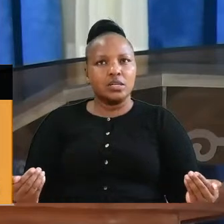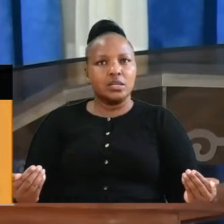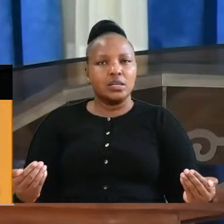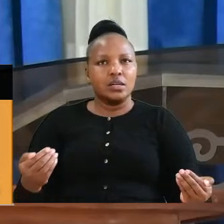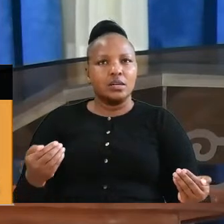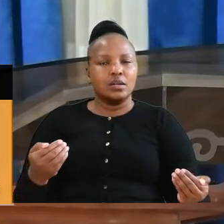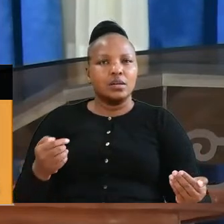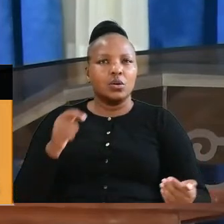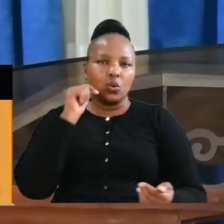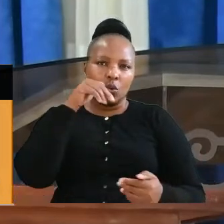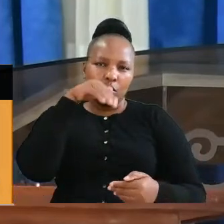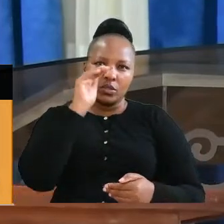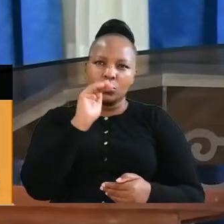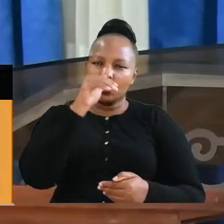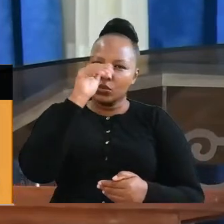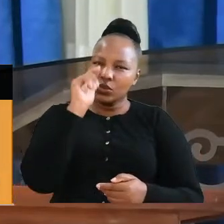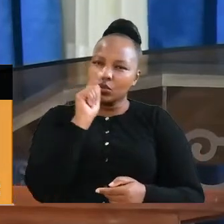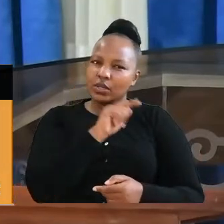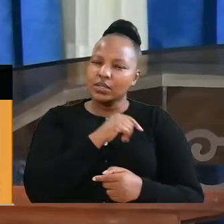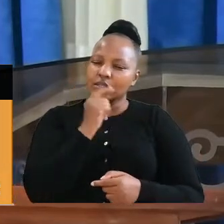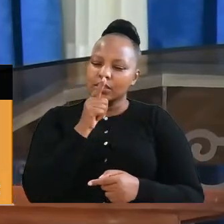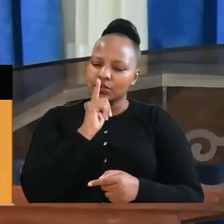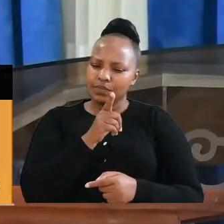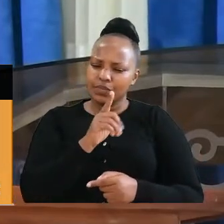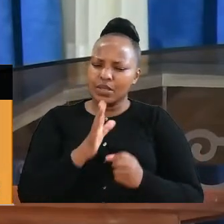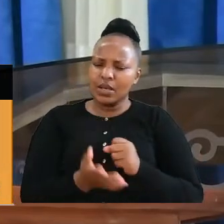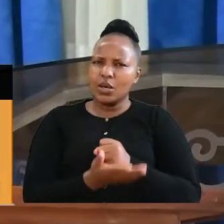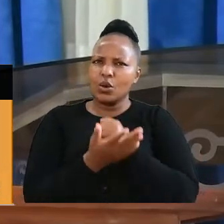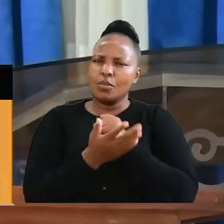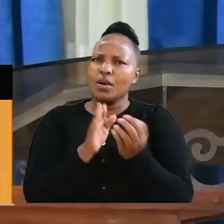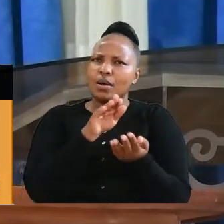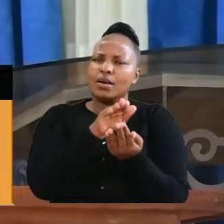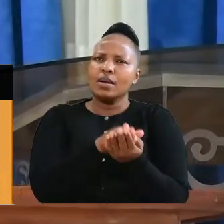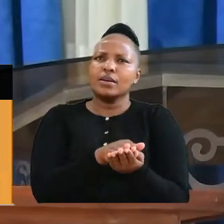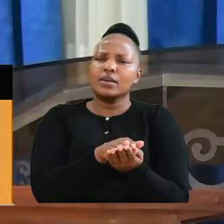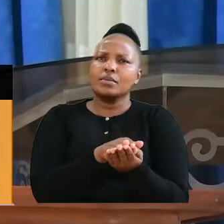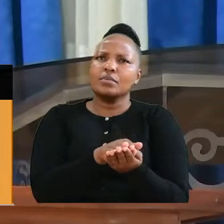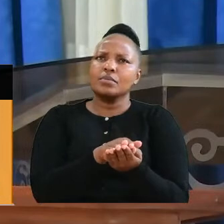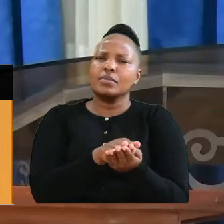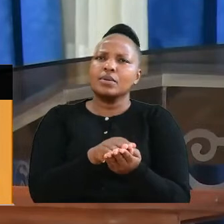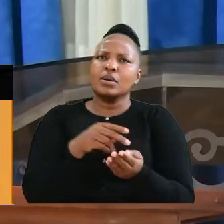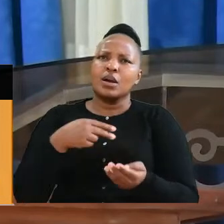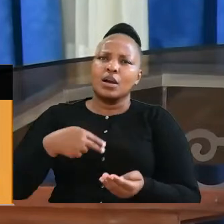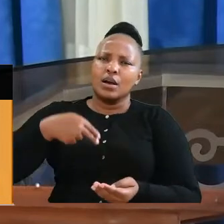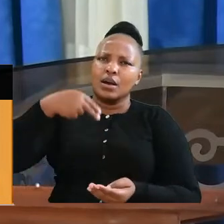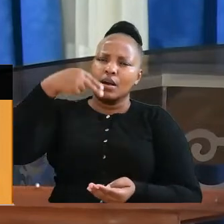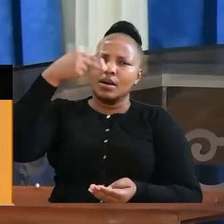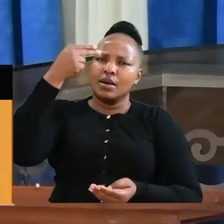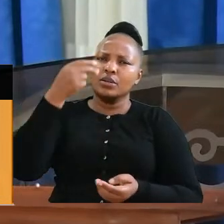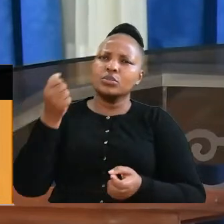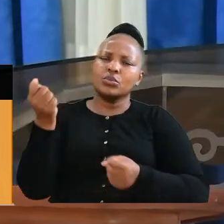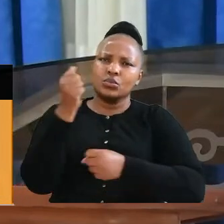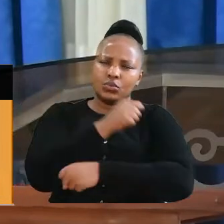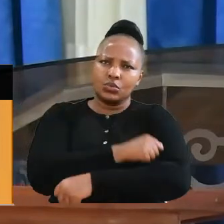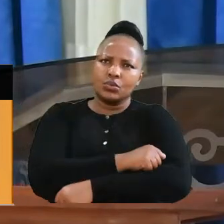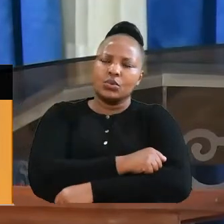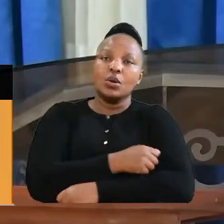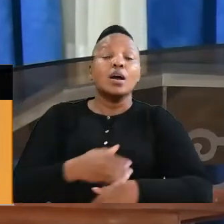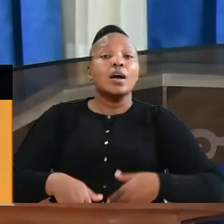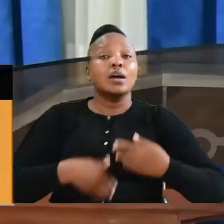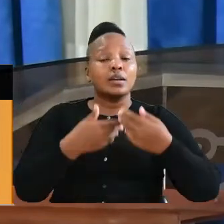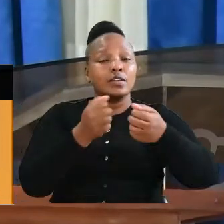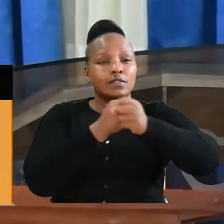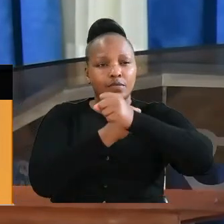interview na tuone kweli atatusaidia kuhifadhi hadhi ya shule yetu, we are going to offer full